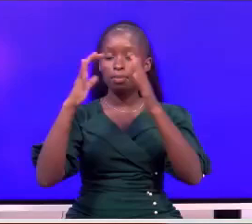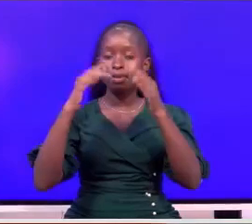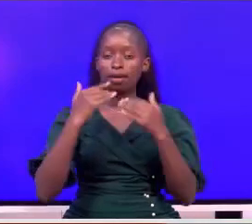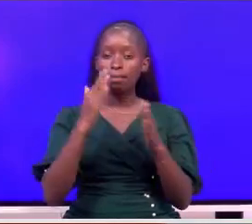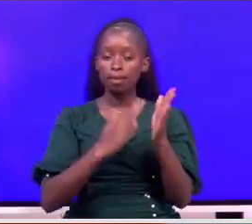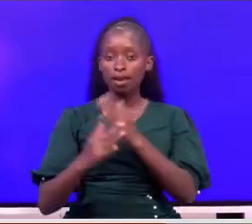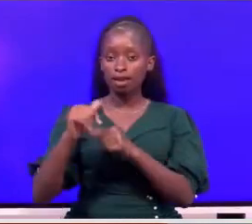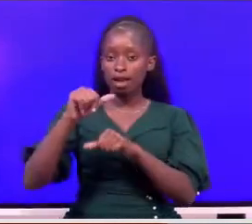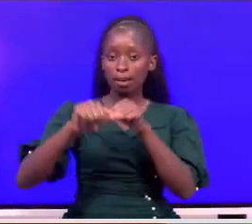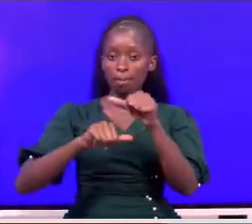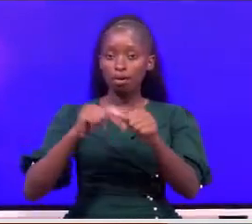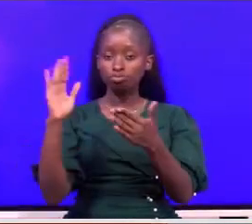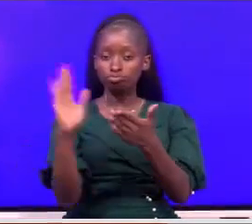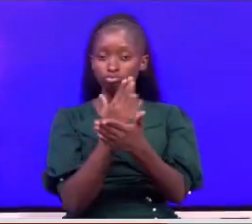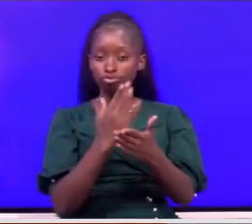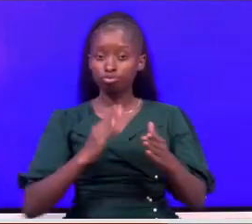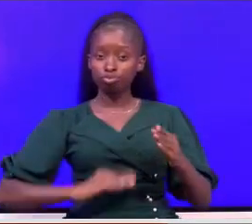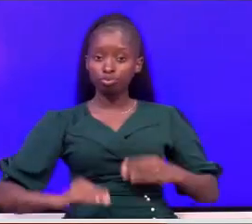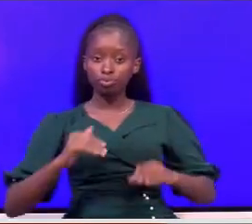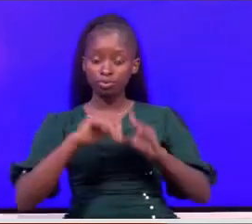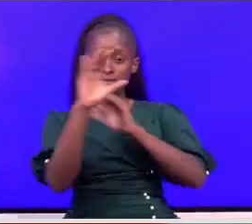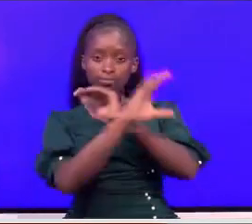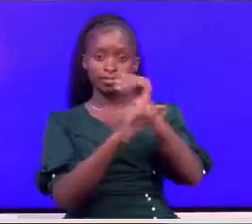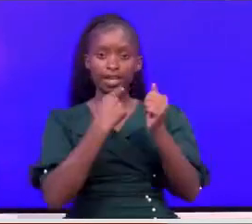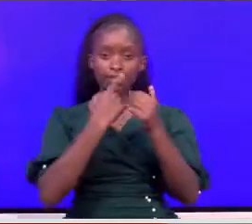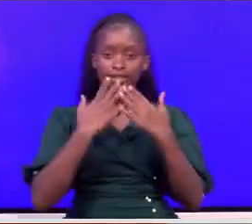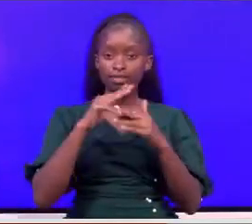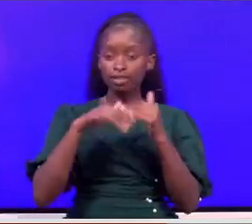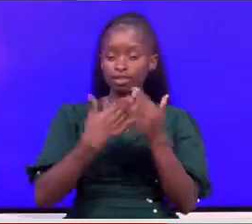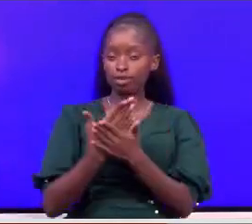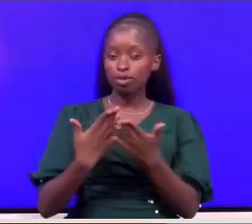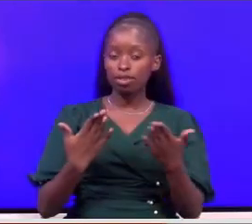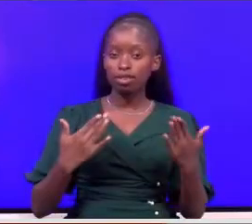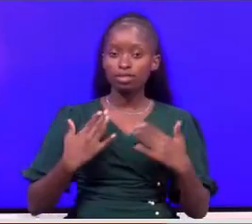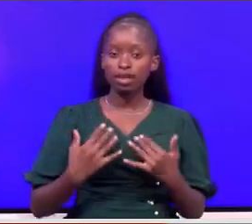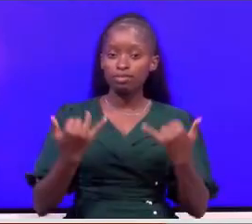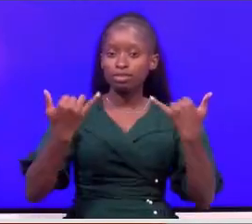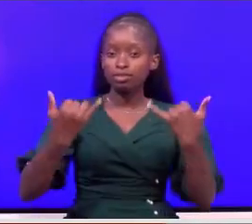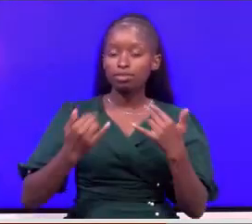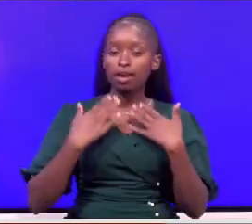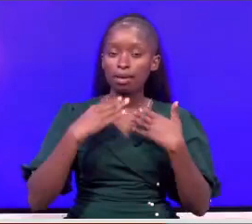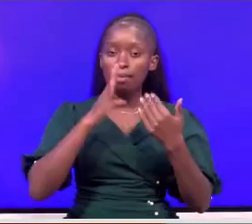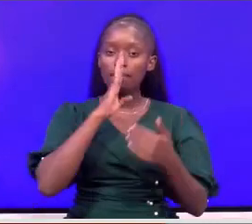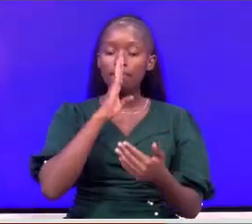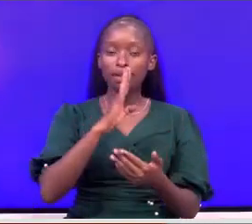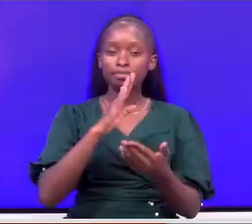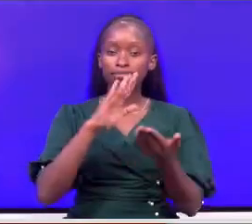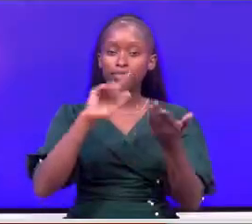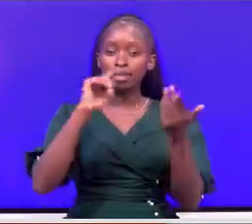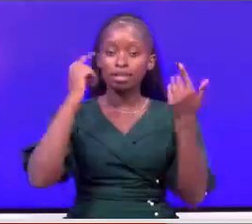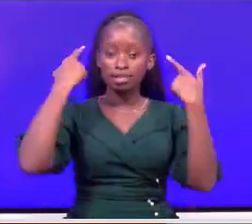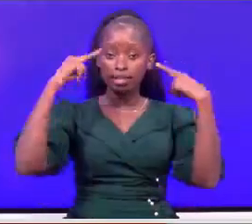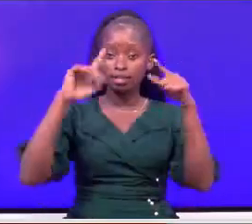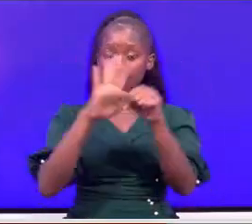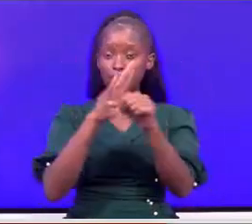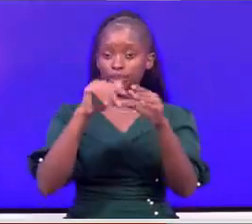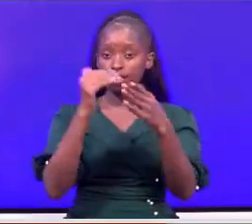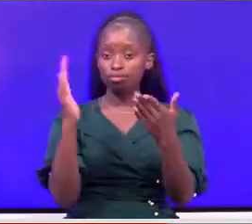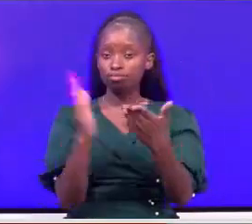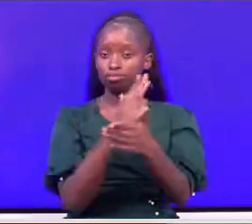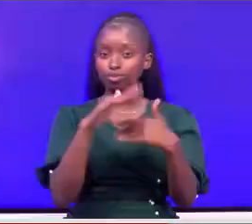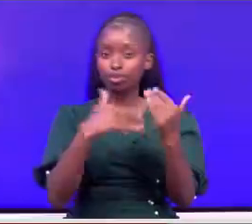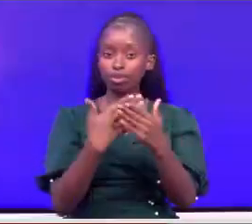ya ufisadi nchini, akisema kuwa mikakati ya sasa haijafanikiwa kupambana kikamilifu na zimu hilo nchini. We